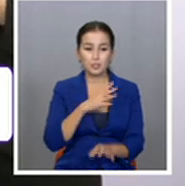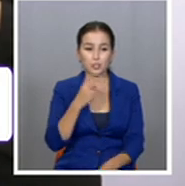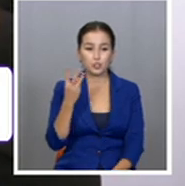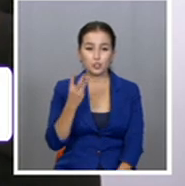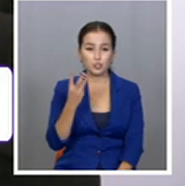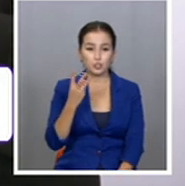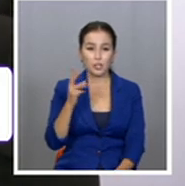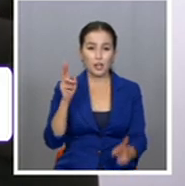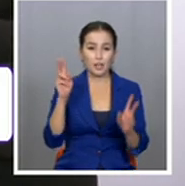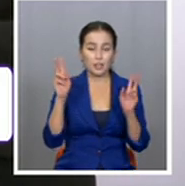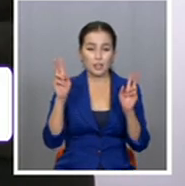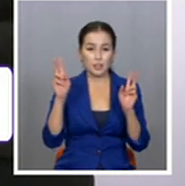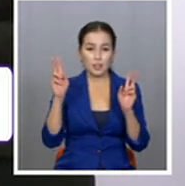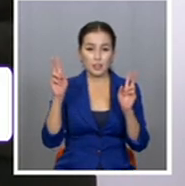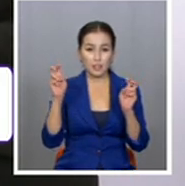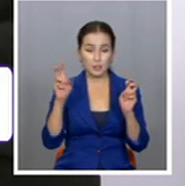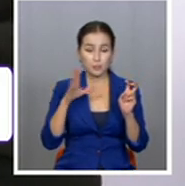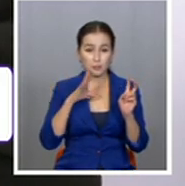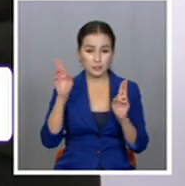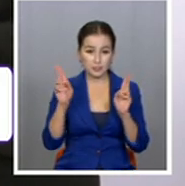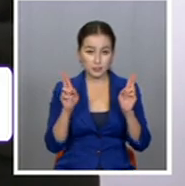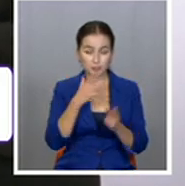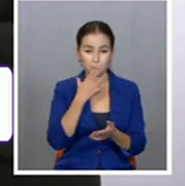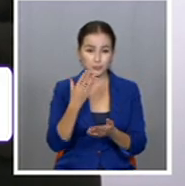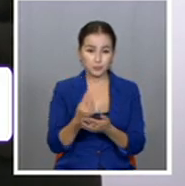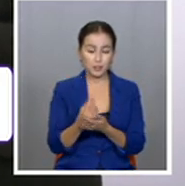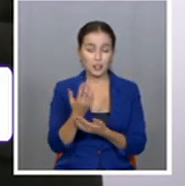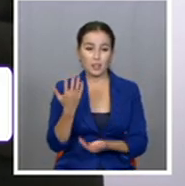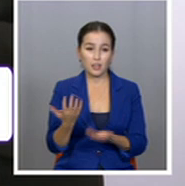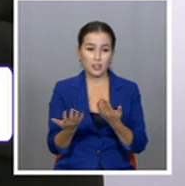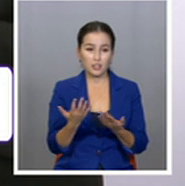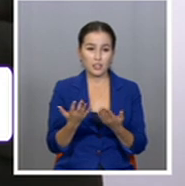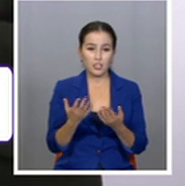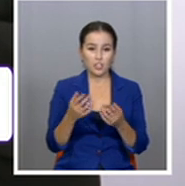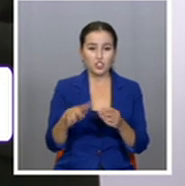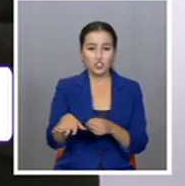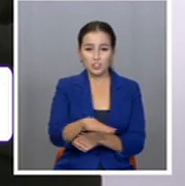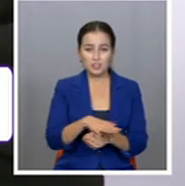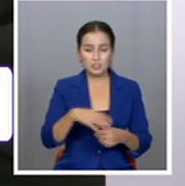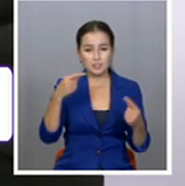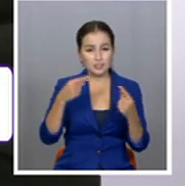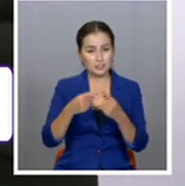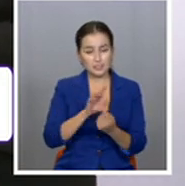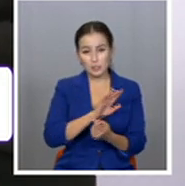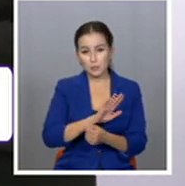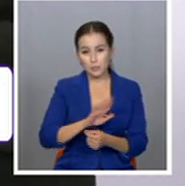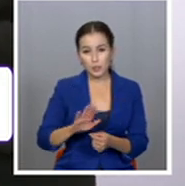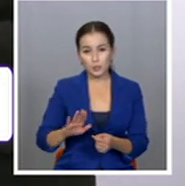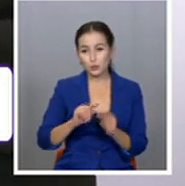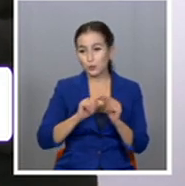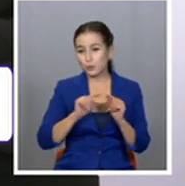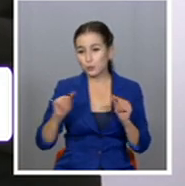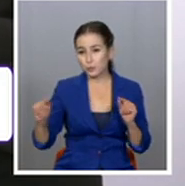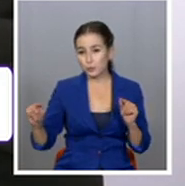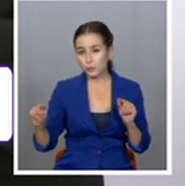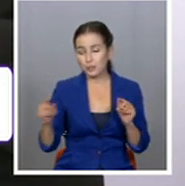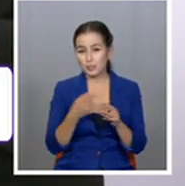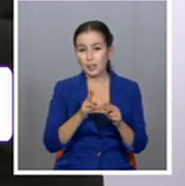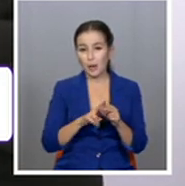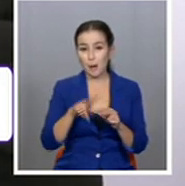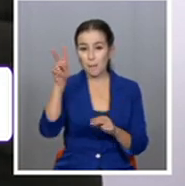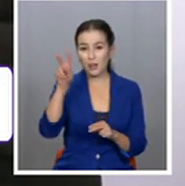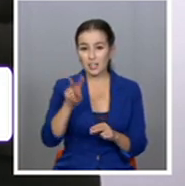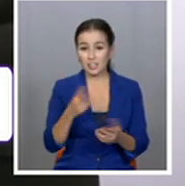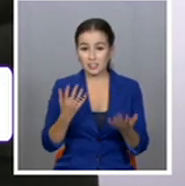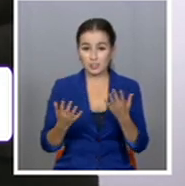теорема бойынша, егер жазықтыққа тиістемес түзу, сол жазықтықтағы бір кезгеген түзуге параллел болатын